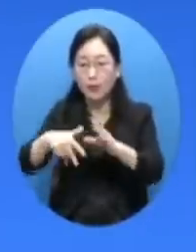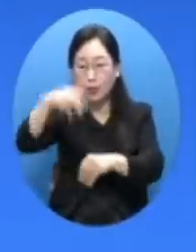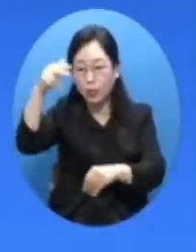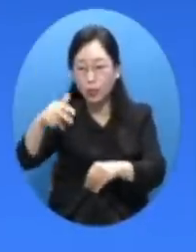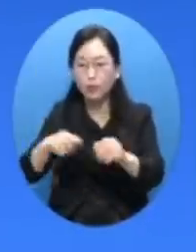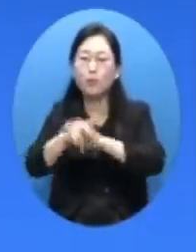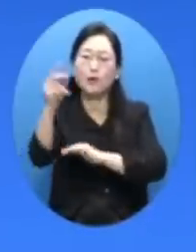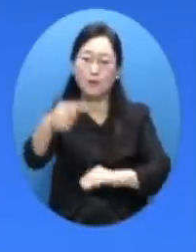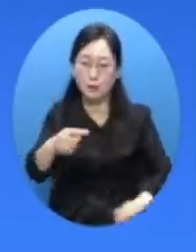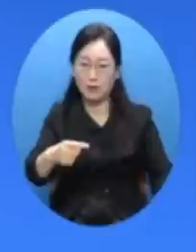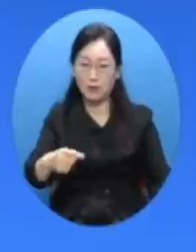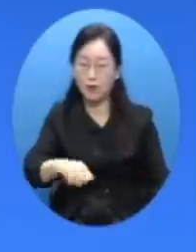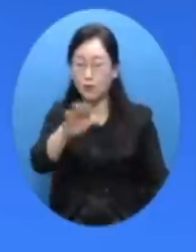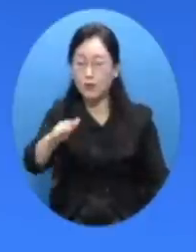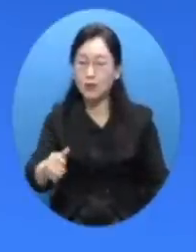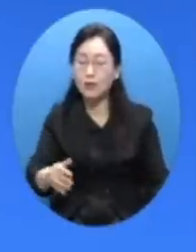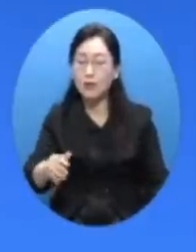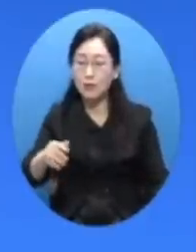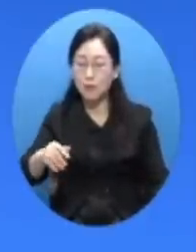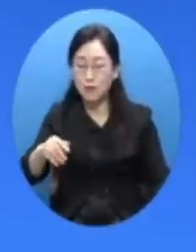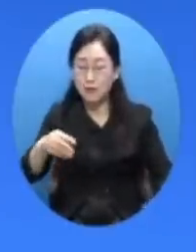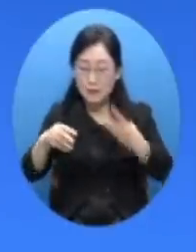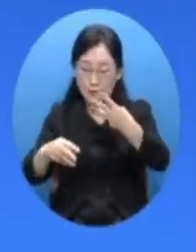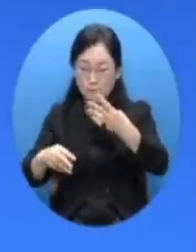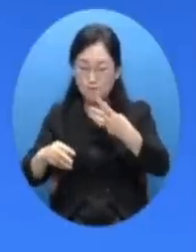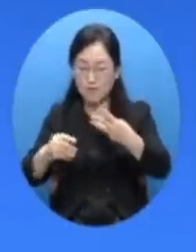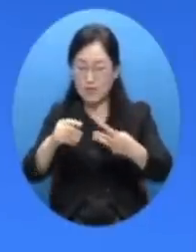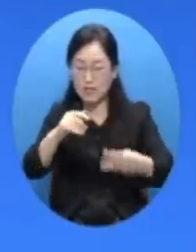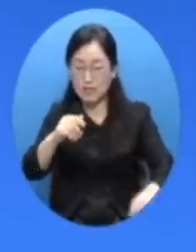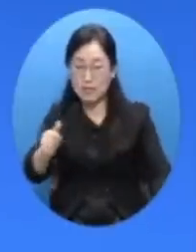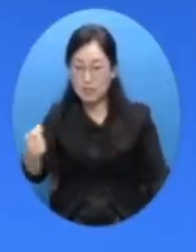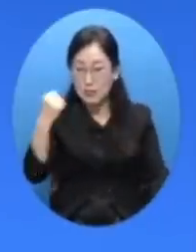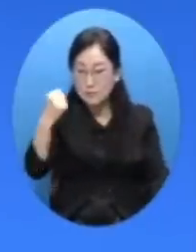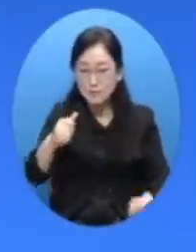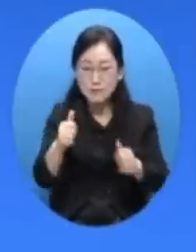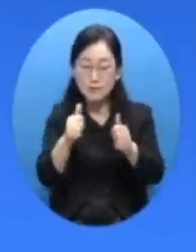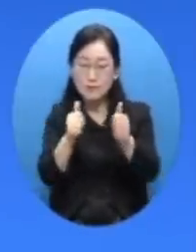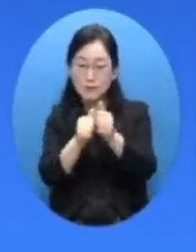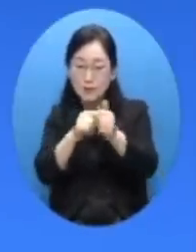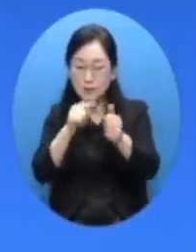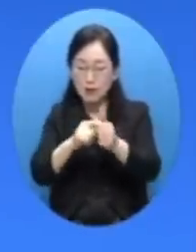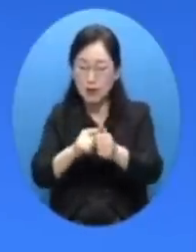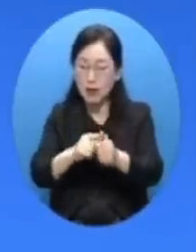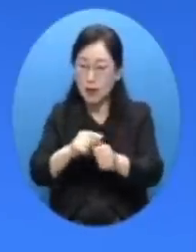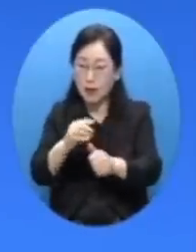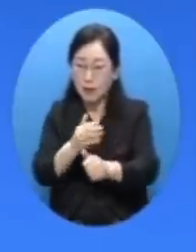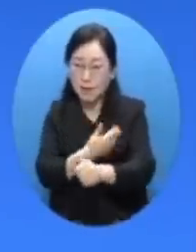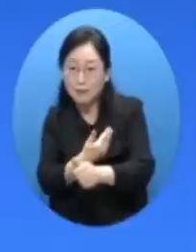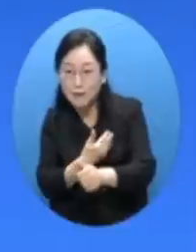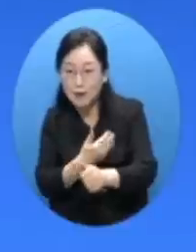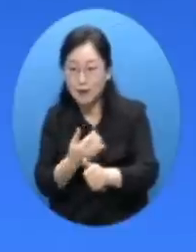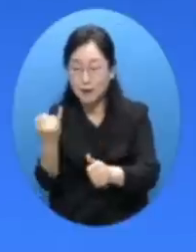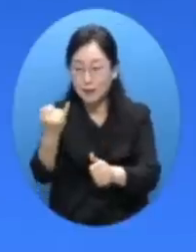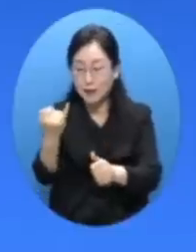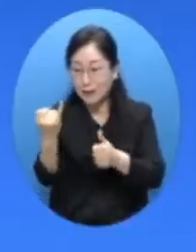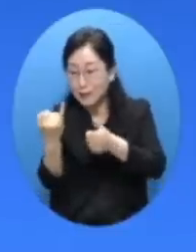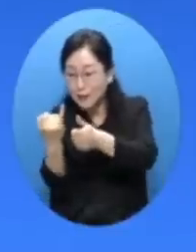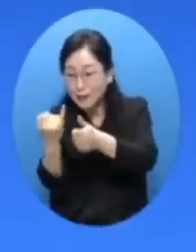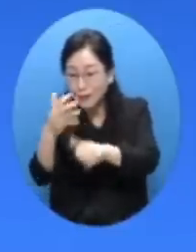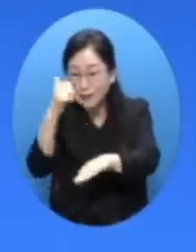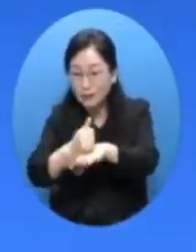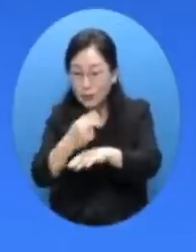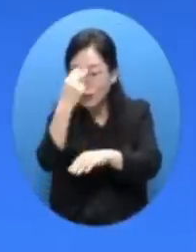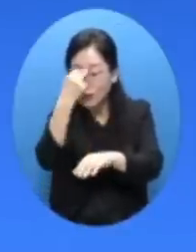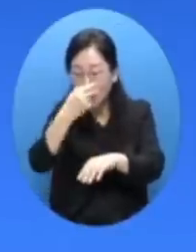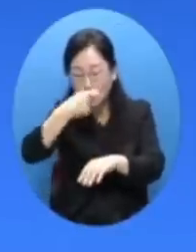기억합니다. 삼손이 이방 여인 딜리라의 무릎에 누워 있다가 두 눈이 뽑히고 그가 맷돌을 가는 신세로 전락하게 된